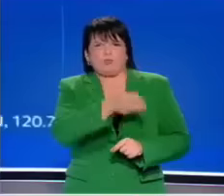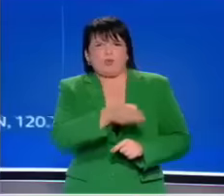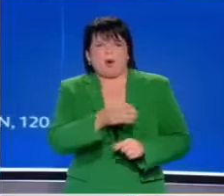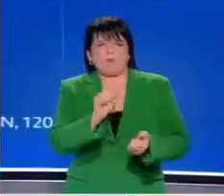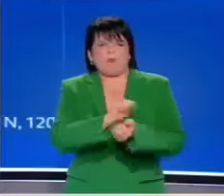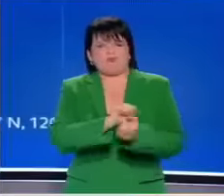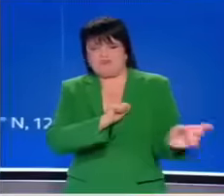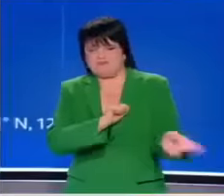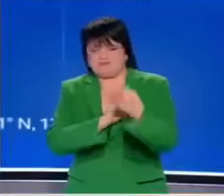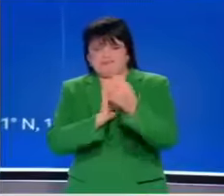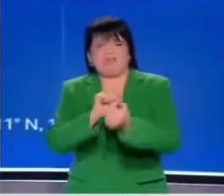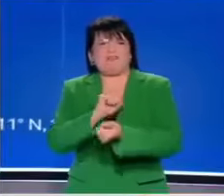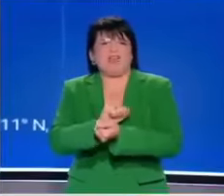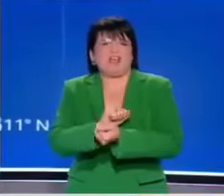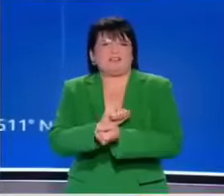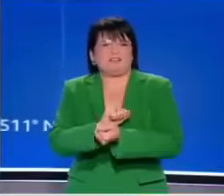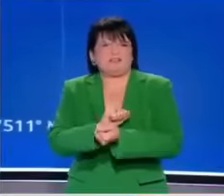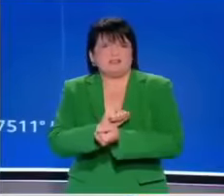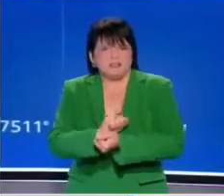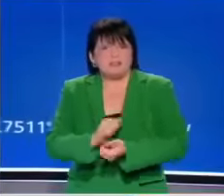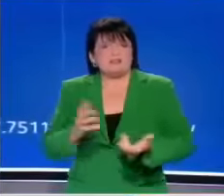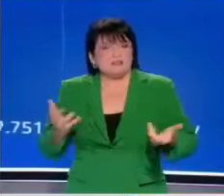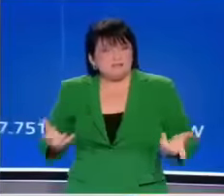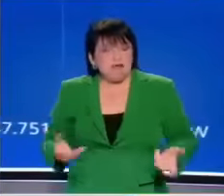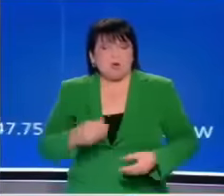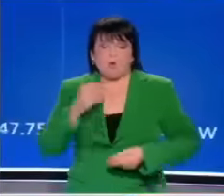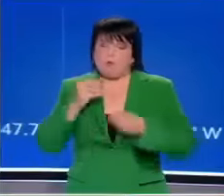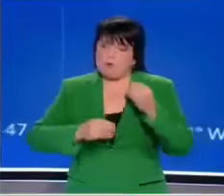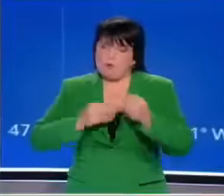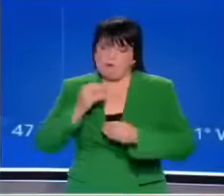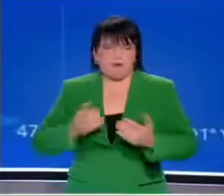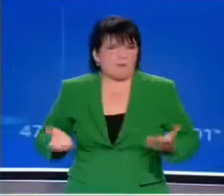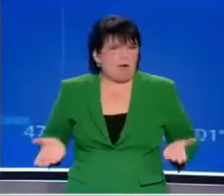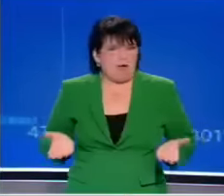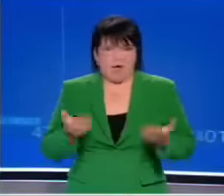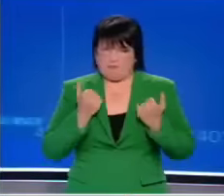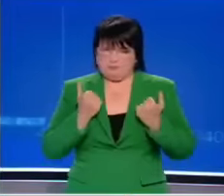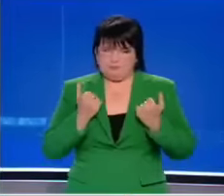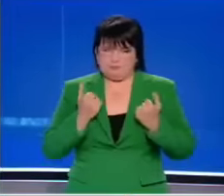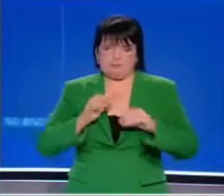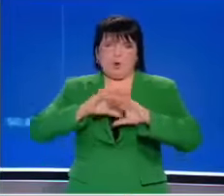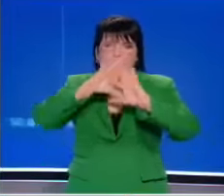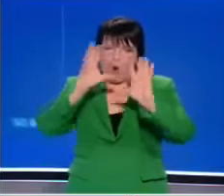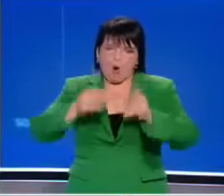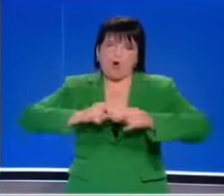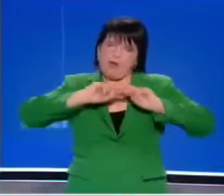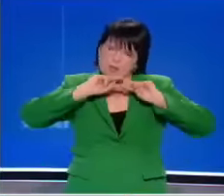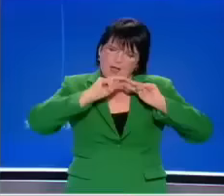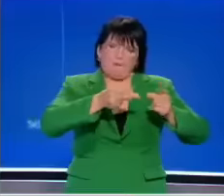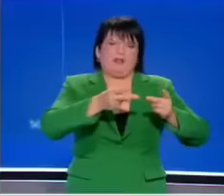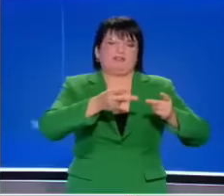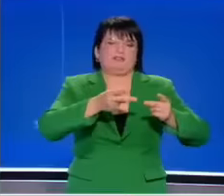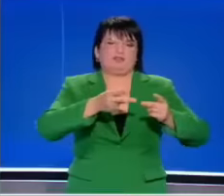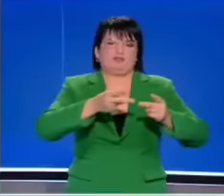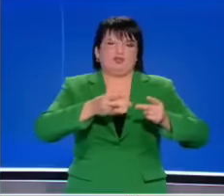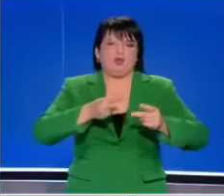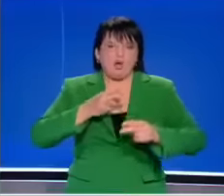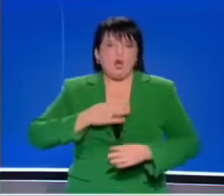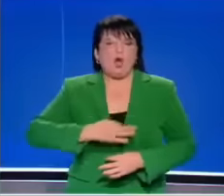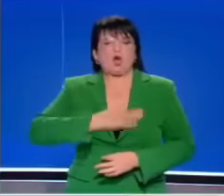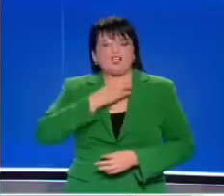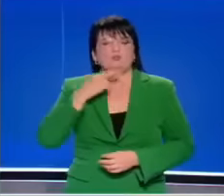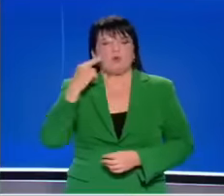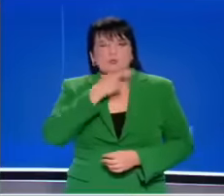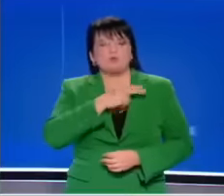φυλακή λοιπόν δεν έχω κανένα πρόβλημα να απαντήσω σε όλα θα απαντήσω σω σε όλα και ο κύριος